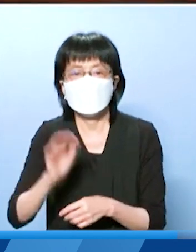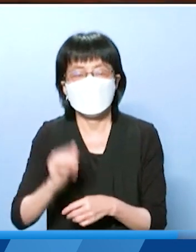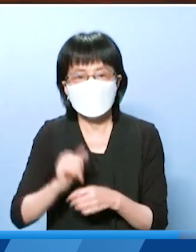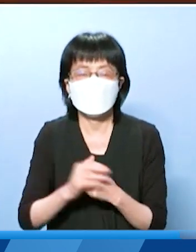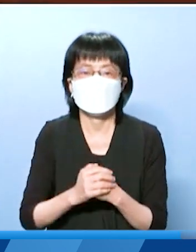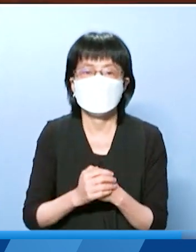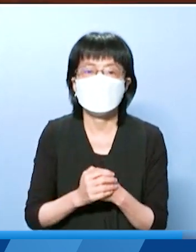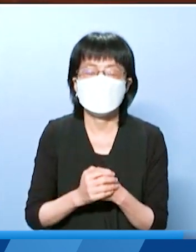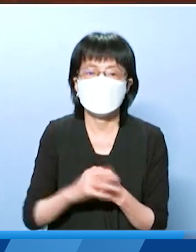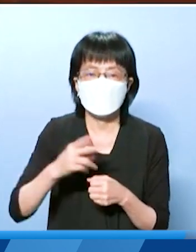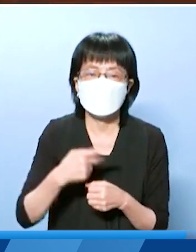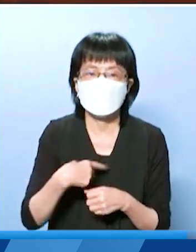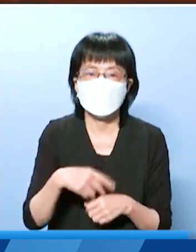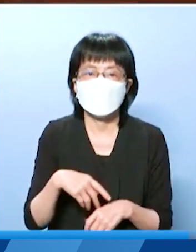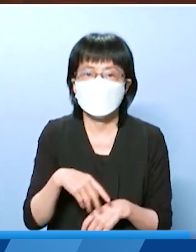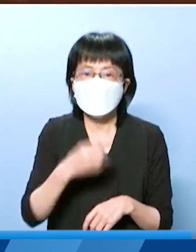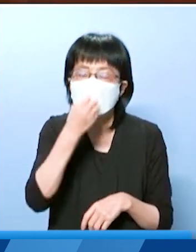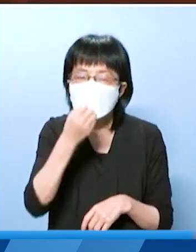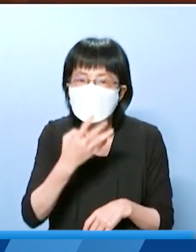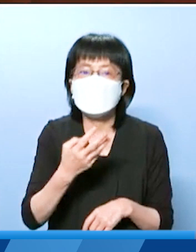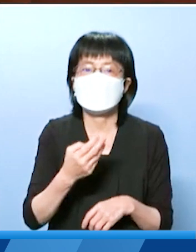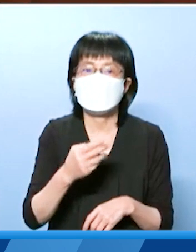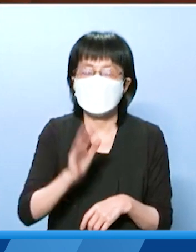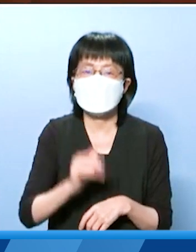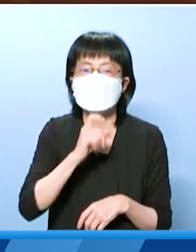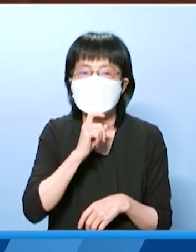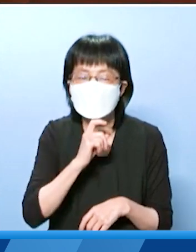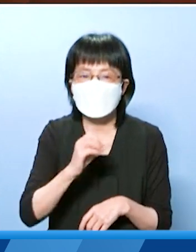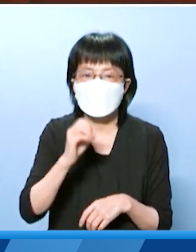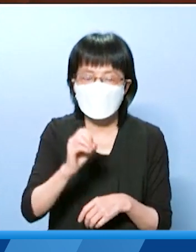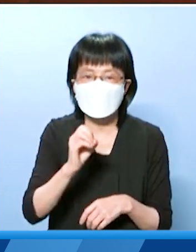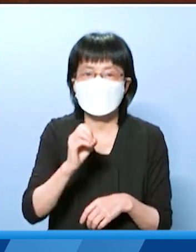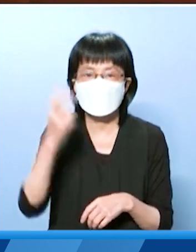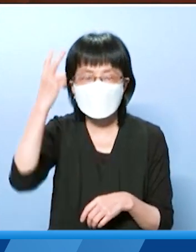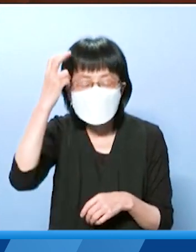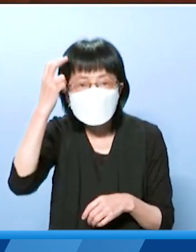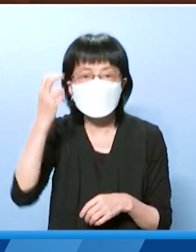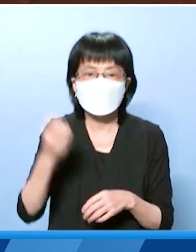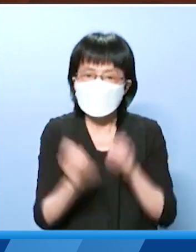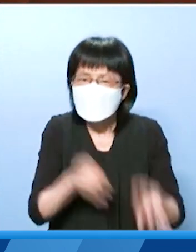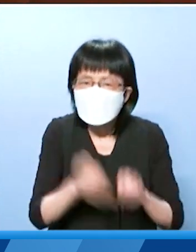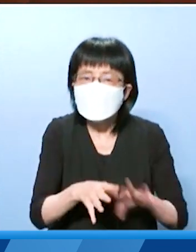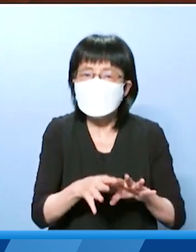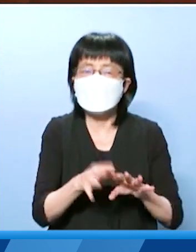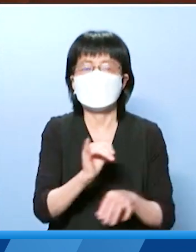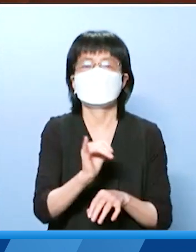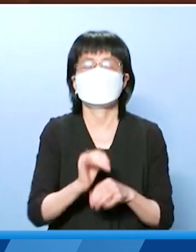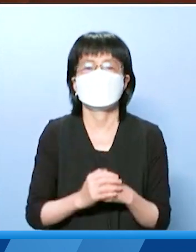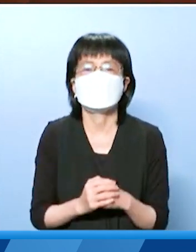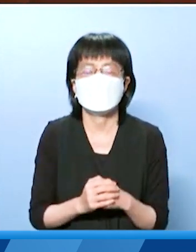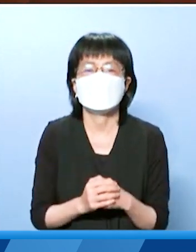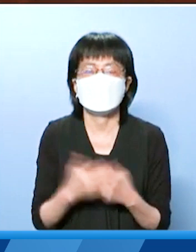現香港零碳零廢堆填的目標。為達至香港氣候行動藍